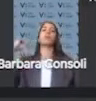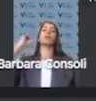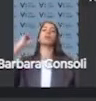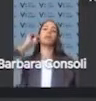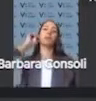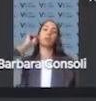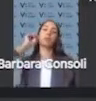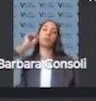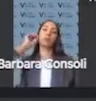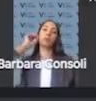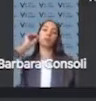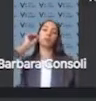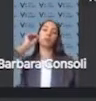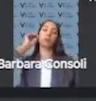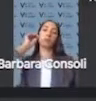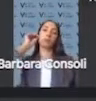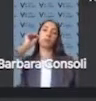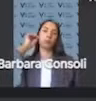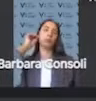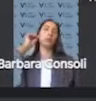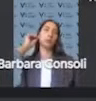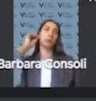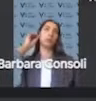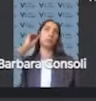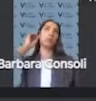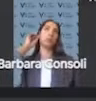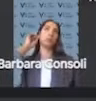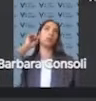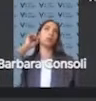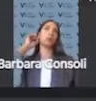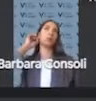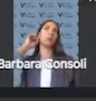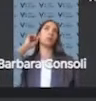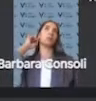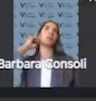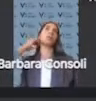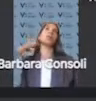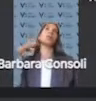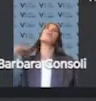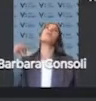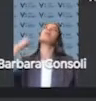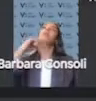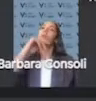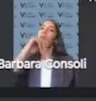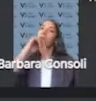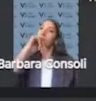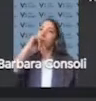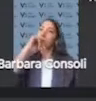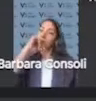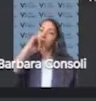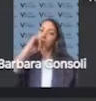è quel quid pluris, quel qualcosa in più rispetto